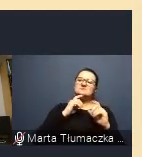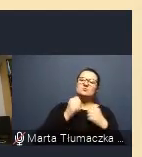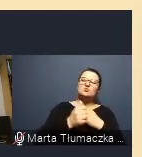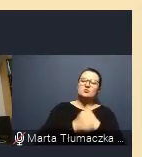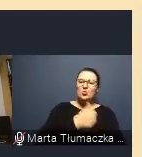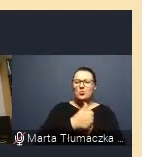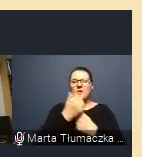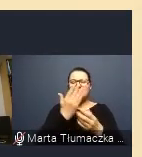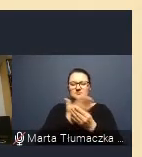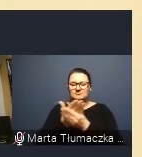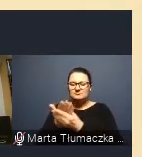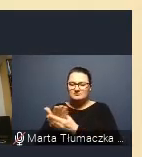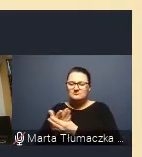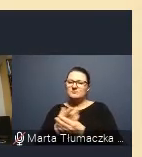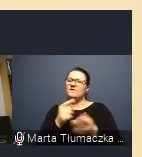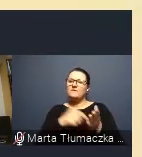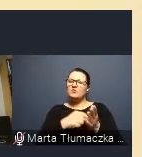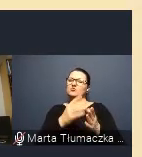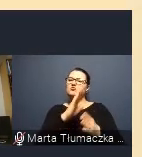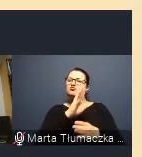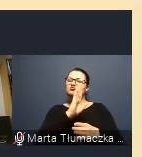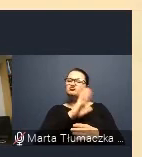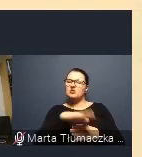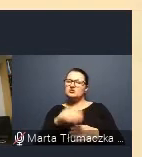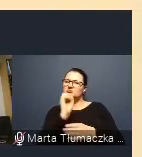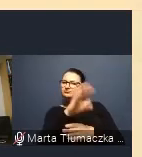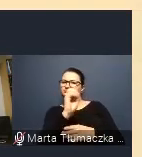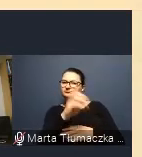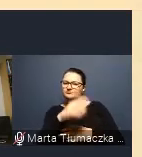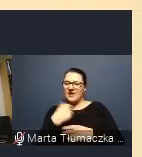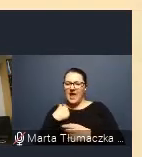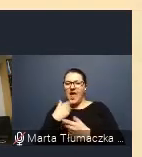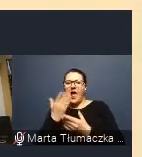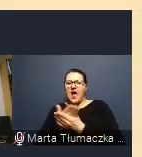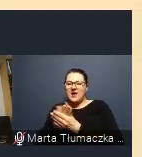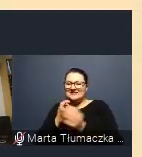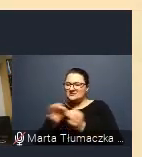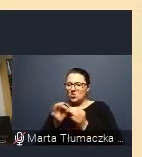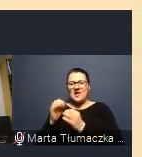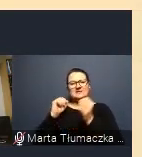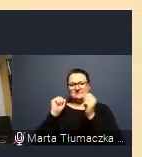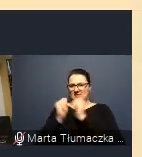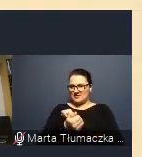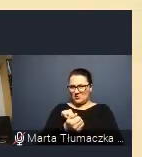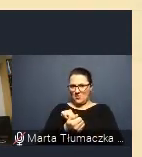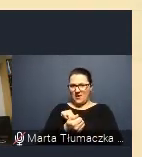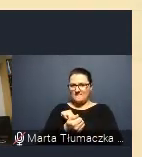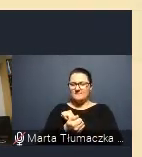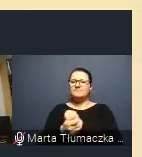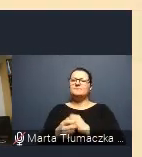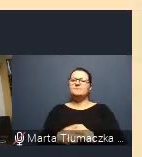które zostały przesłane poszczególnych dzieciom. Mam wrażenie, mało tego, mam pewność, że są one